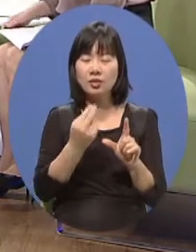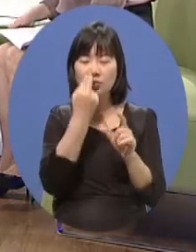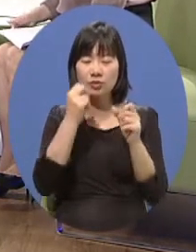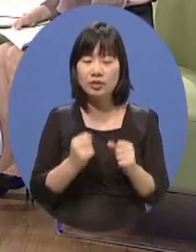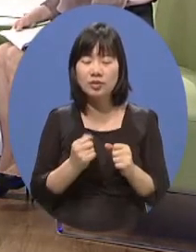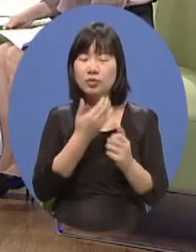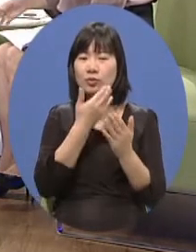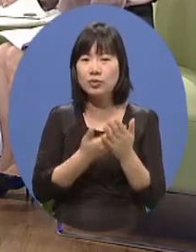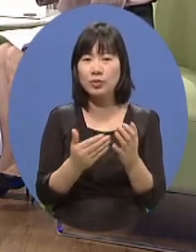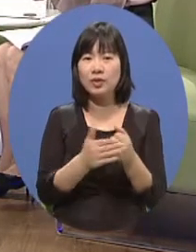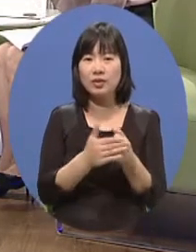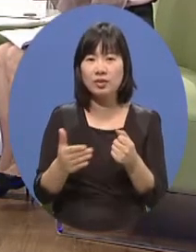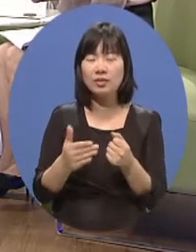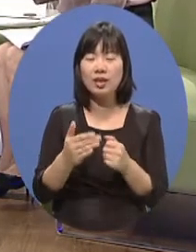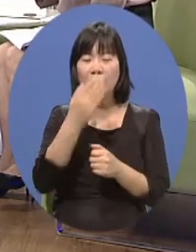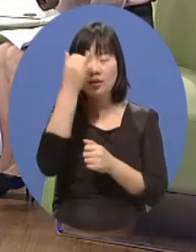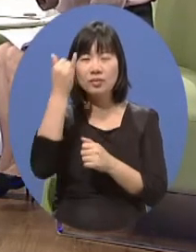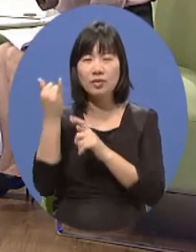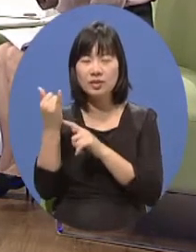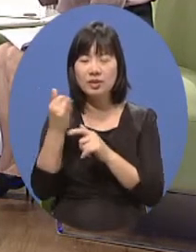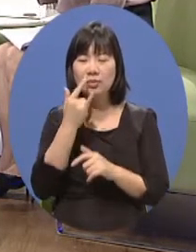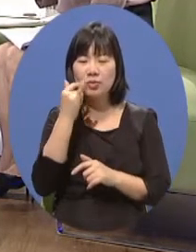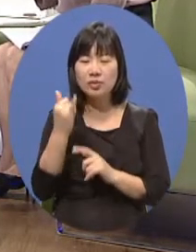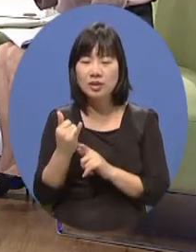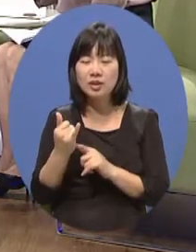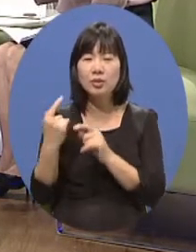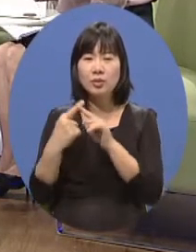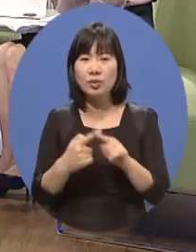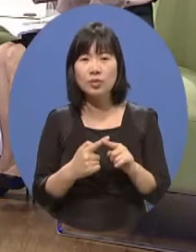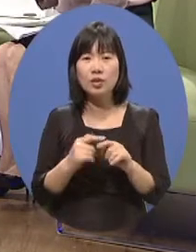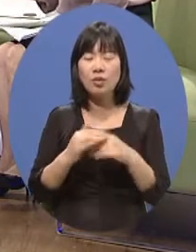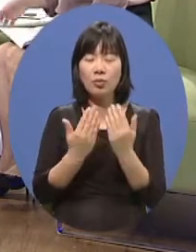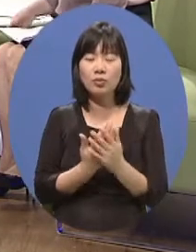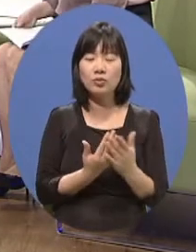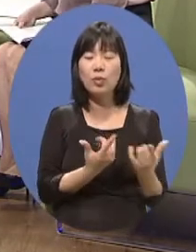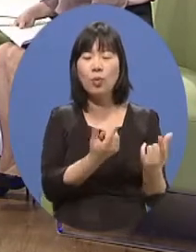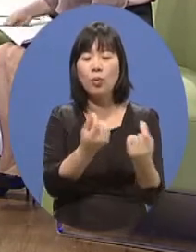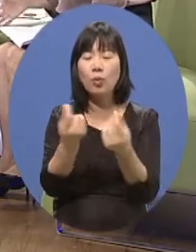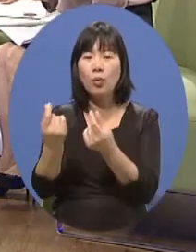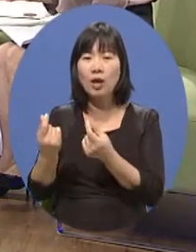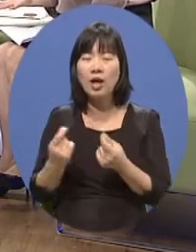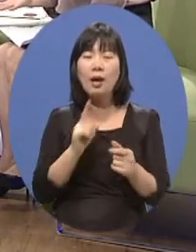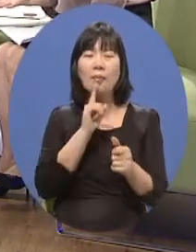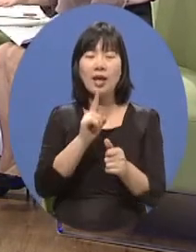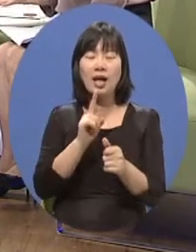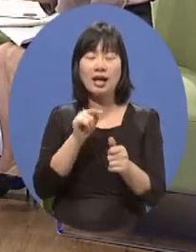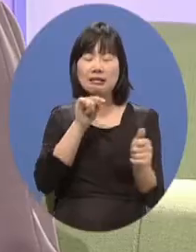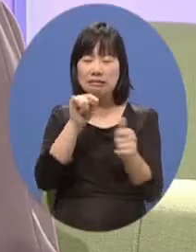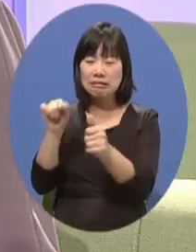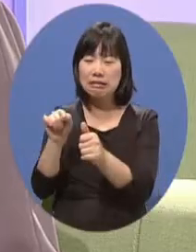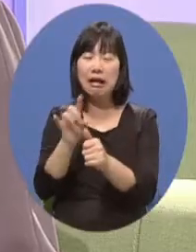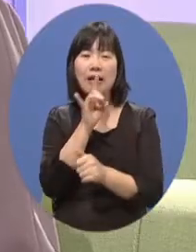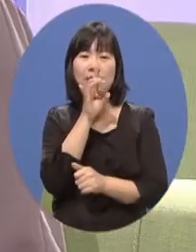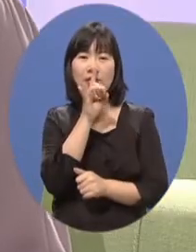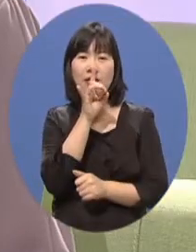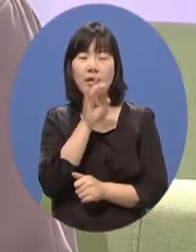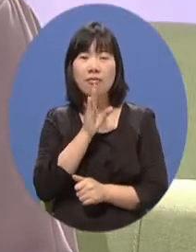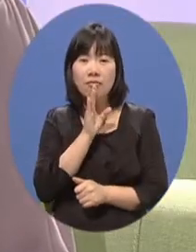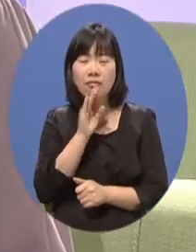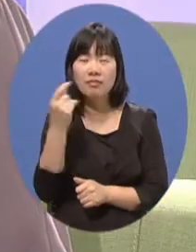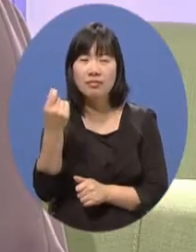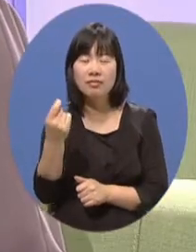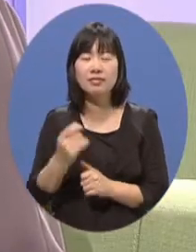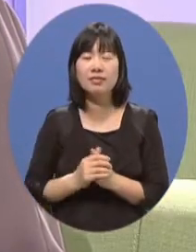너무 중요했기 때문에 뭐 할머니 할아버지 엄마 아빠 무조건 다 그냥 오냐오냐 하셨을 거예요. 지적할 수가 없잖아요. 그 상황에서.